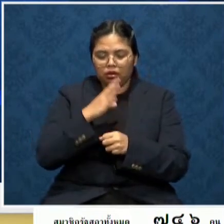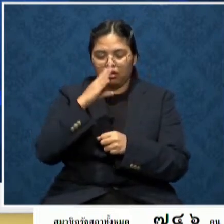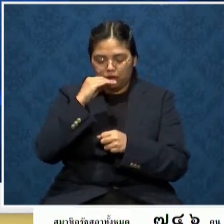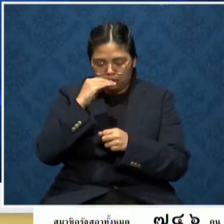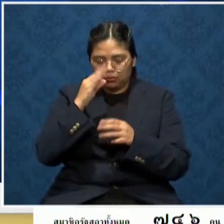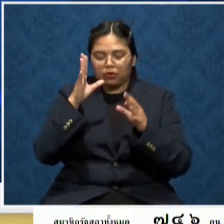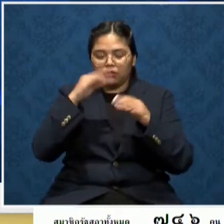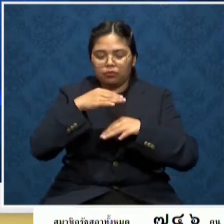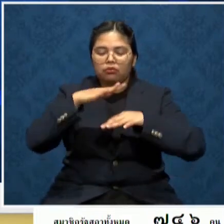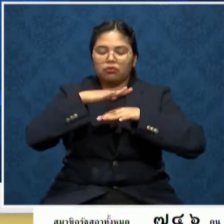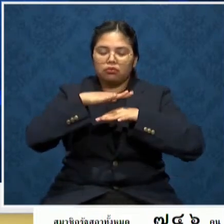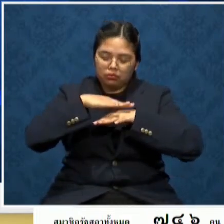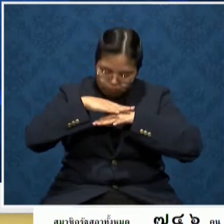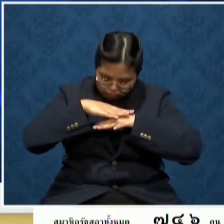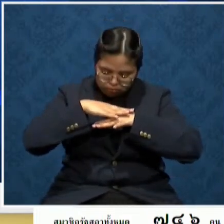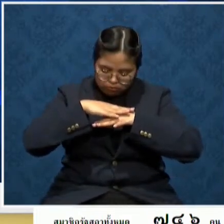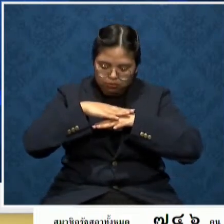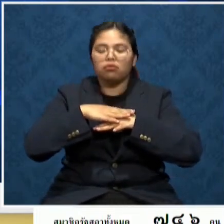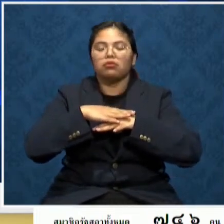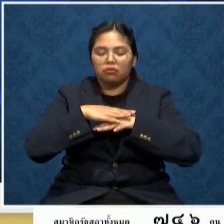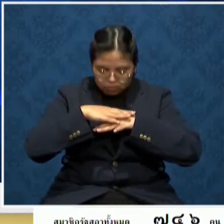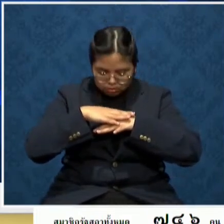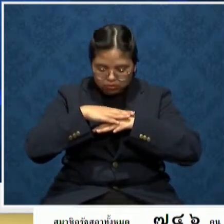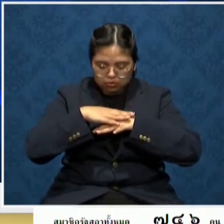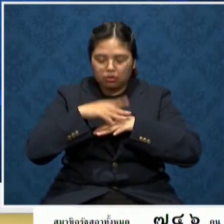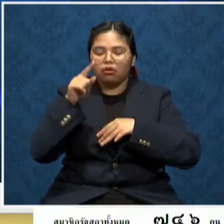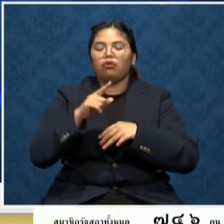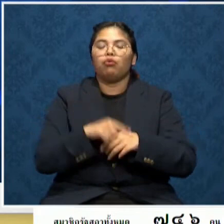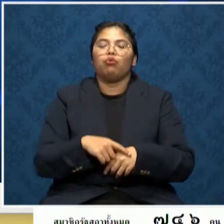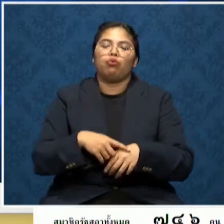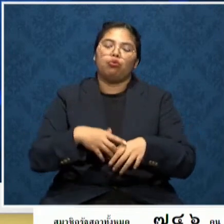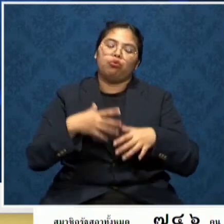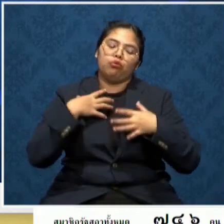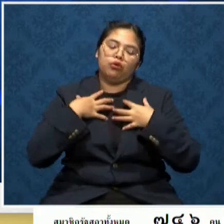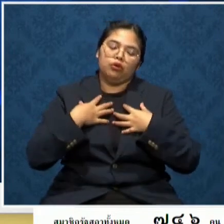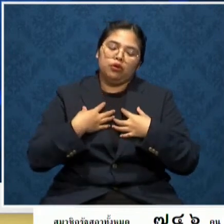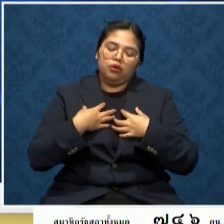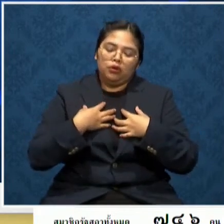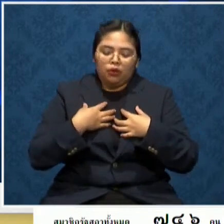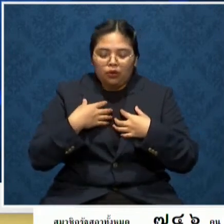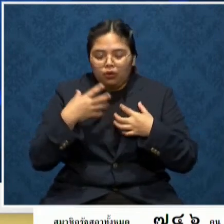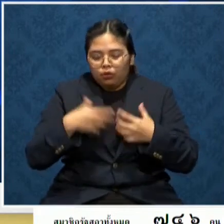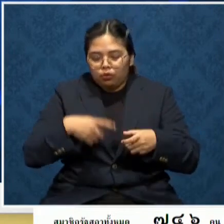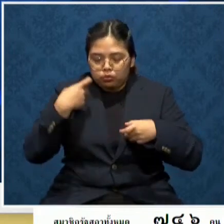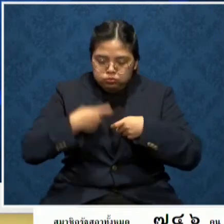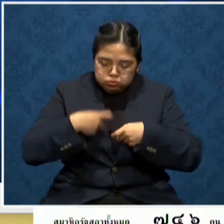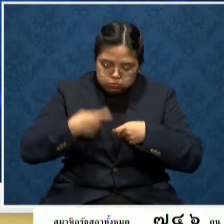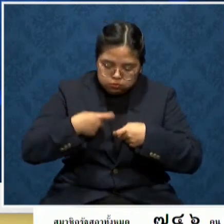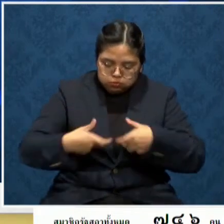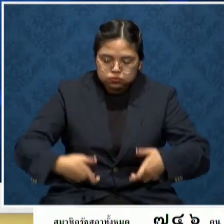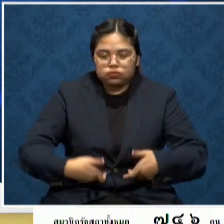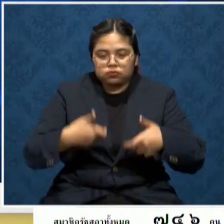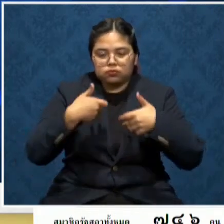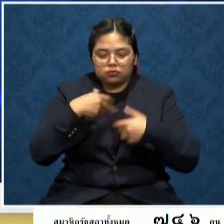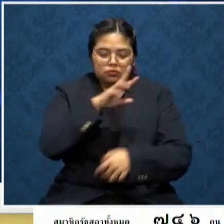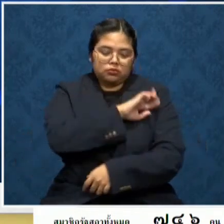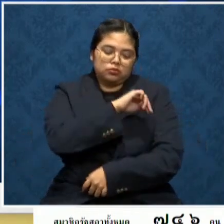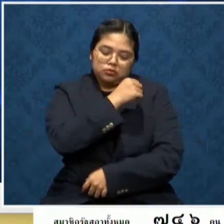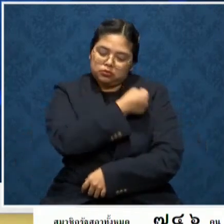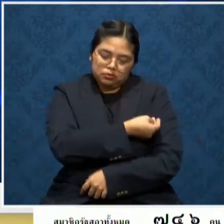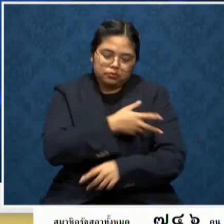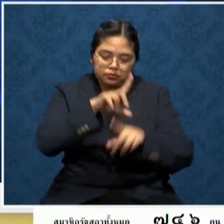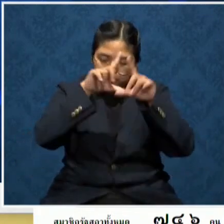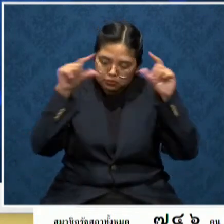บขาโต๊ะข้าเกาอี่ความลำบากและการเสียสลากของเขาไม่รัการตอบแทนทเป็ทำมเพรีคำสัญาลร